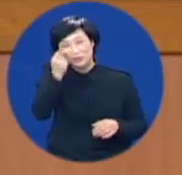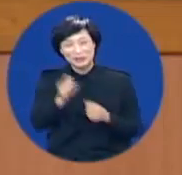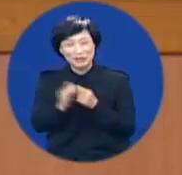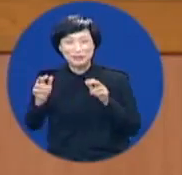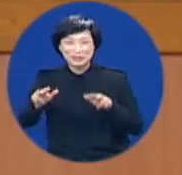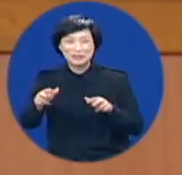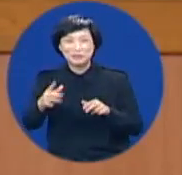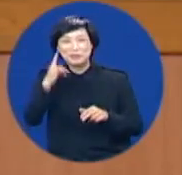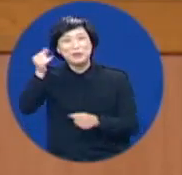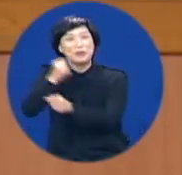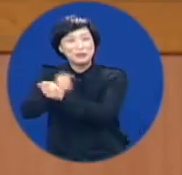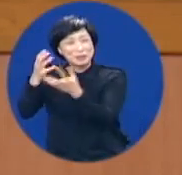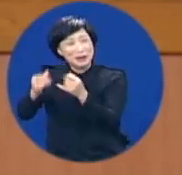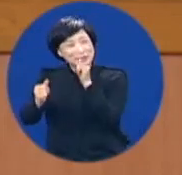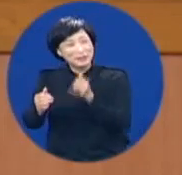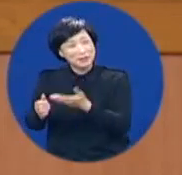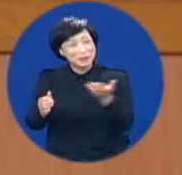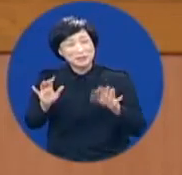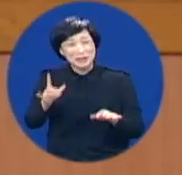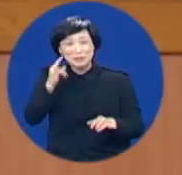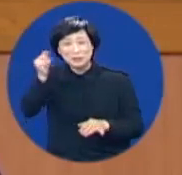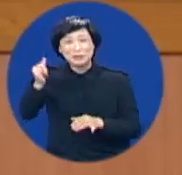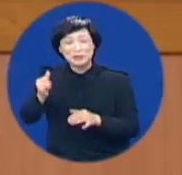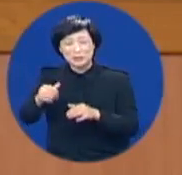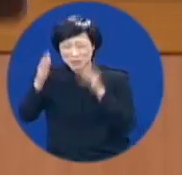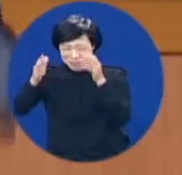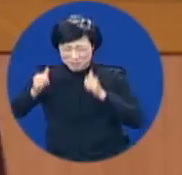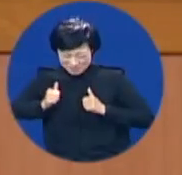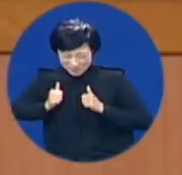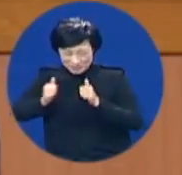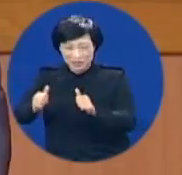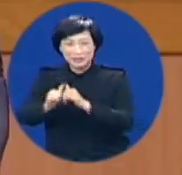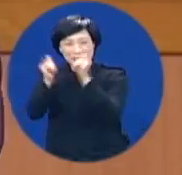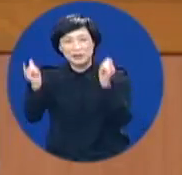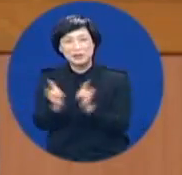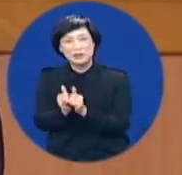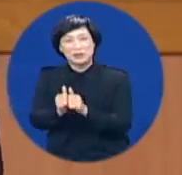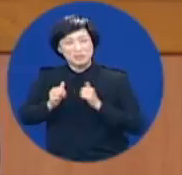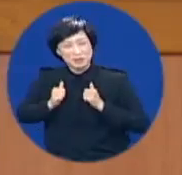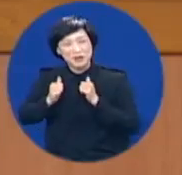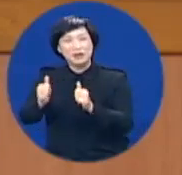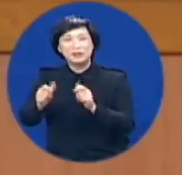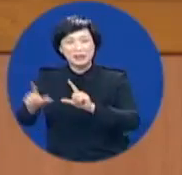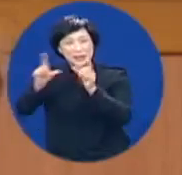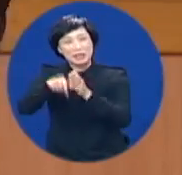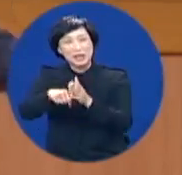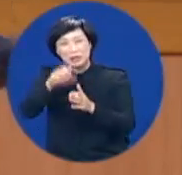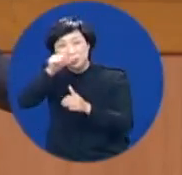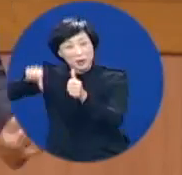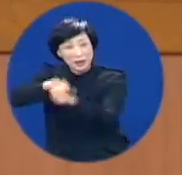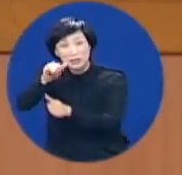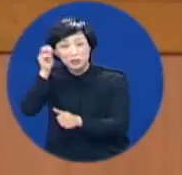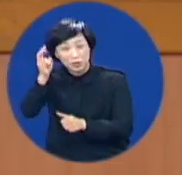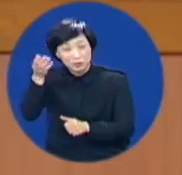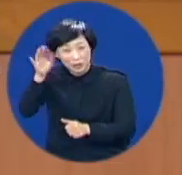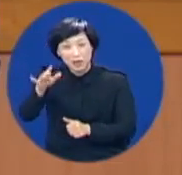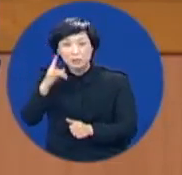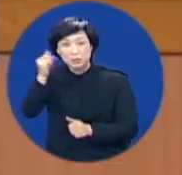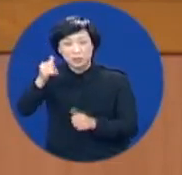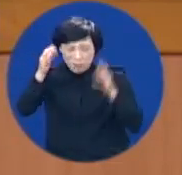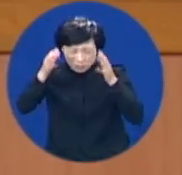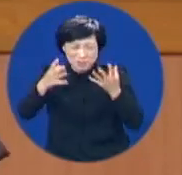하고 훌륭하게 사회 속에서 살았더라면 이보다 훨씬 좋은 조건에서 살았을 텐데 나도 누들처럼 공부를 안